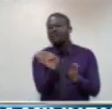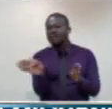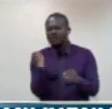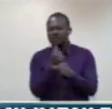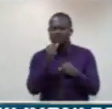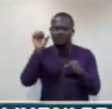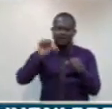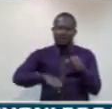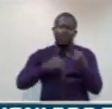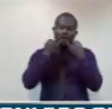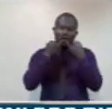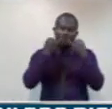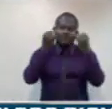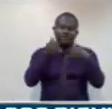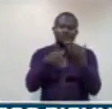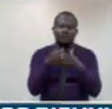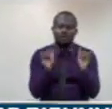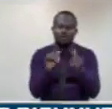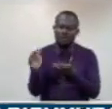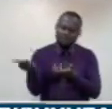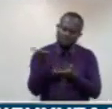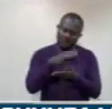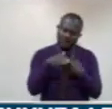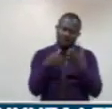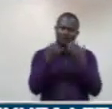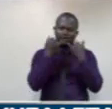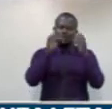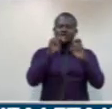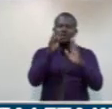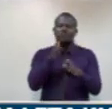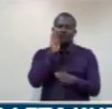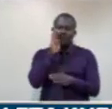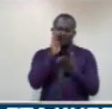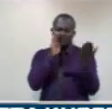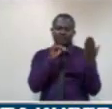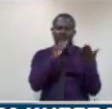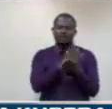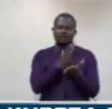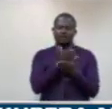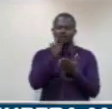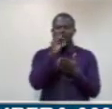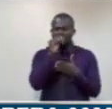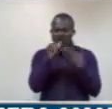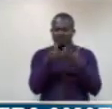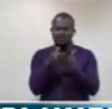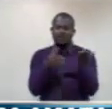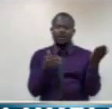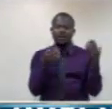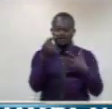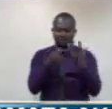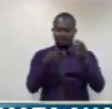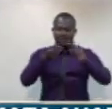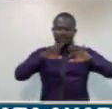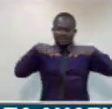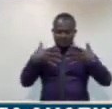ahubwo ababwira nibo tugerageza kugarura tukababwira tuturiya muntu arababeshye ntabwo ari by'ibyavuga dore uko ibintu